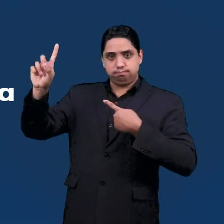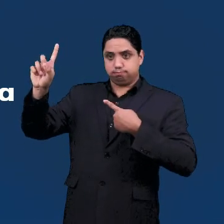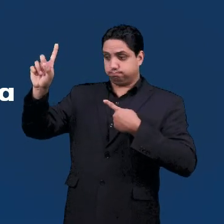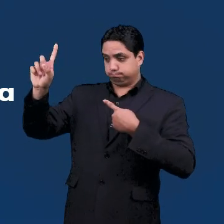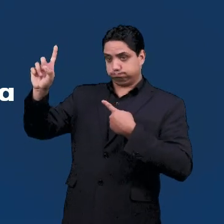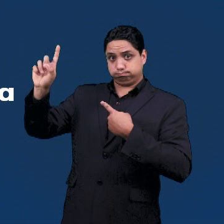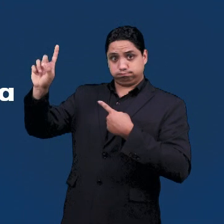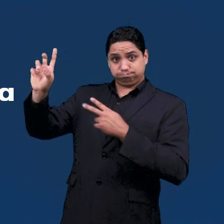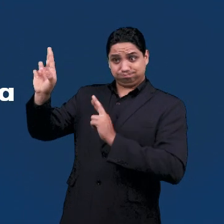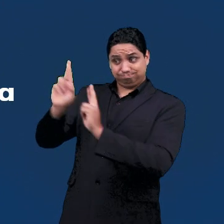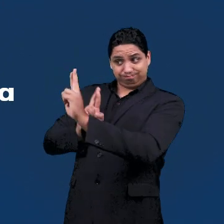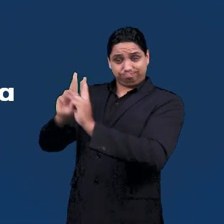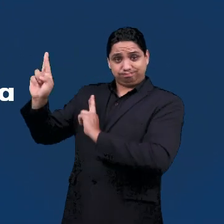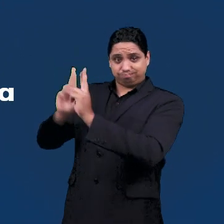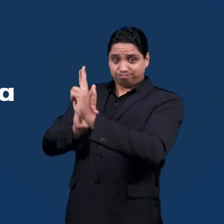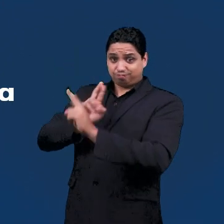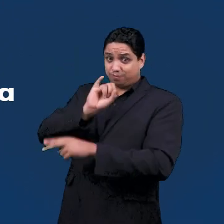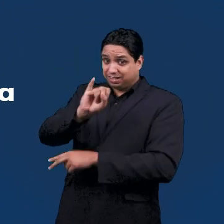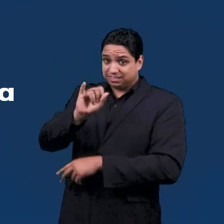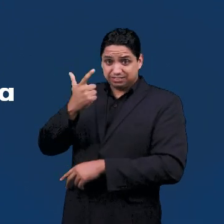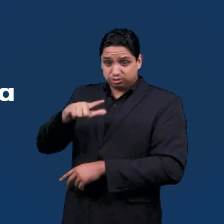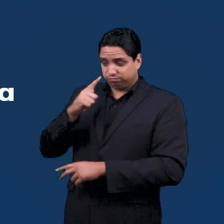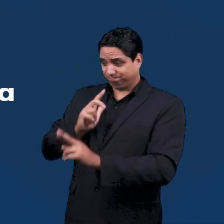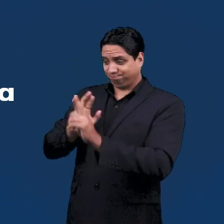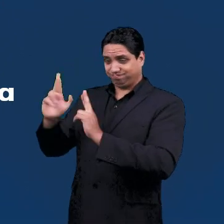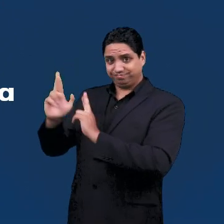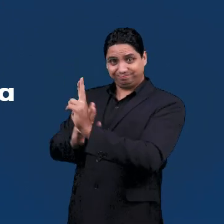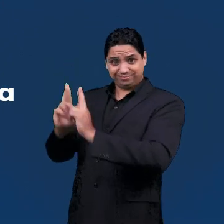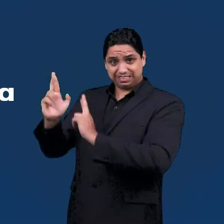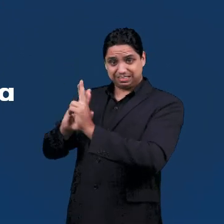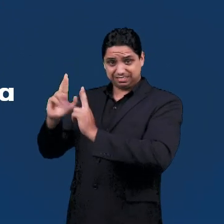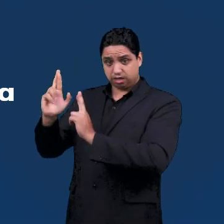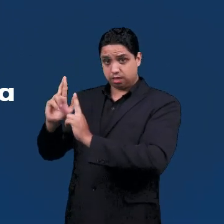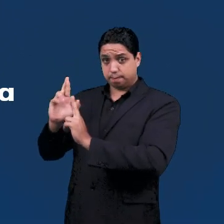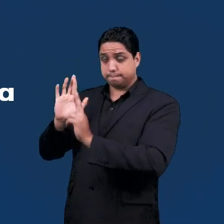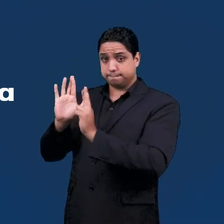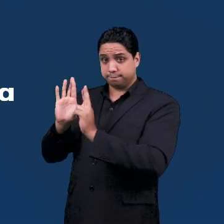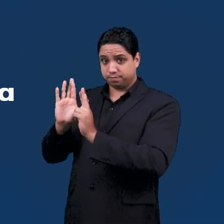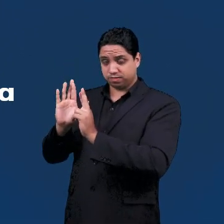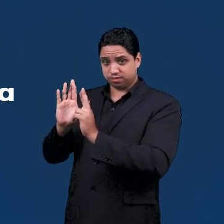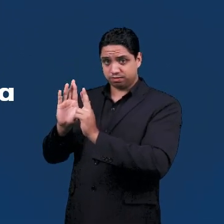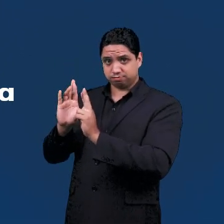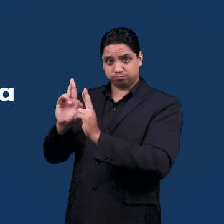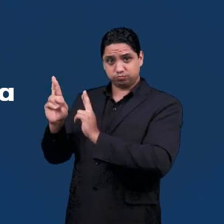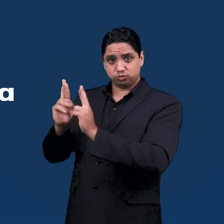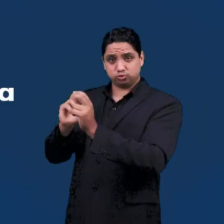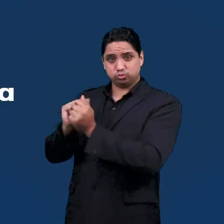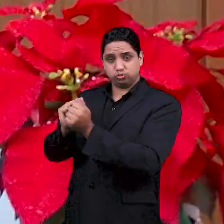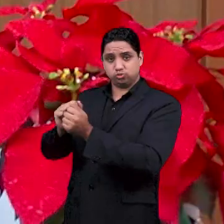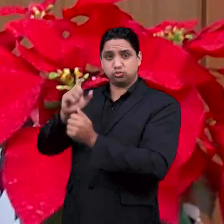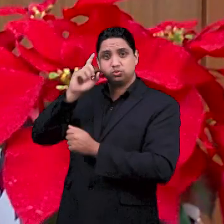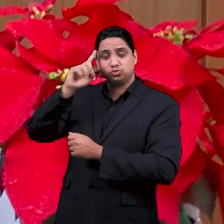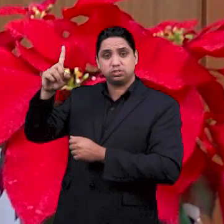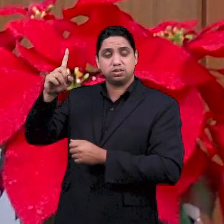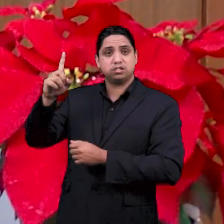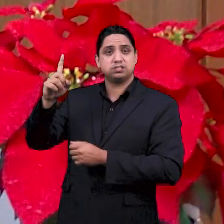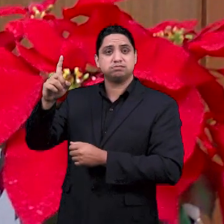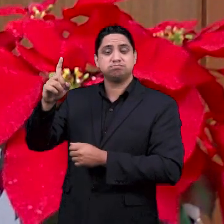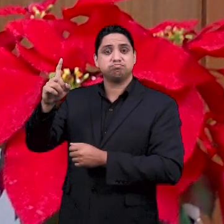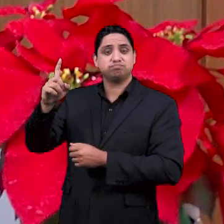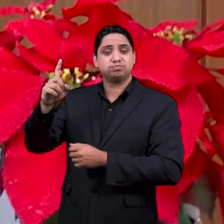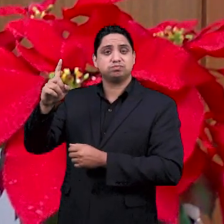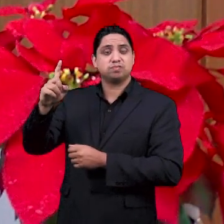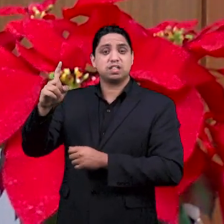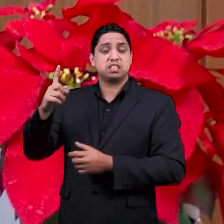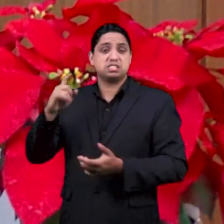между другим человеком. Если нет связи человека с Богом, то